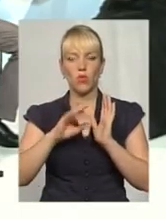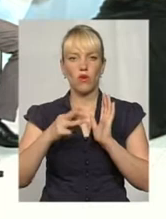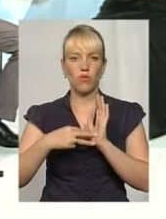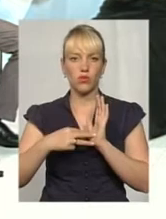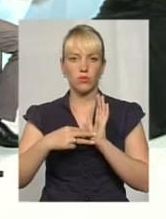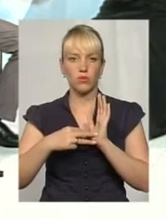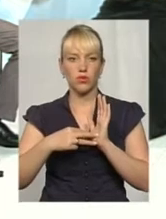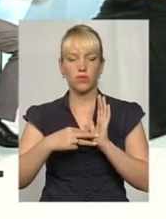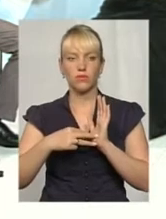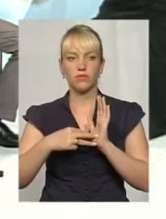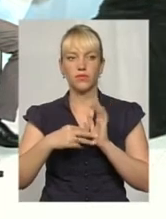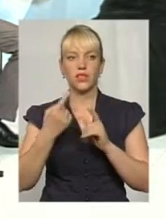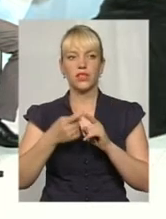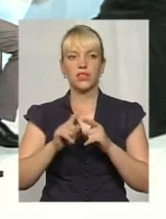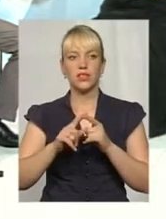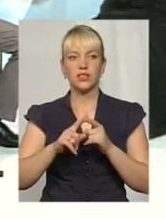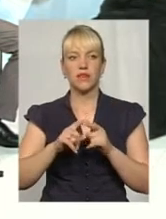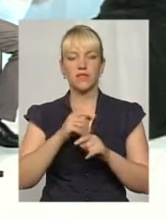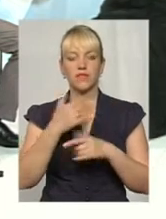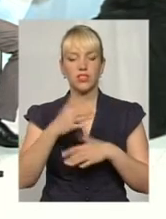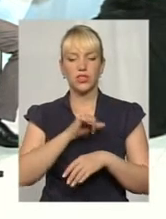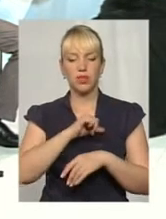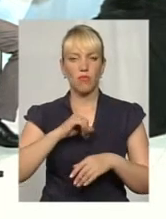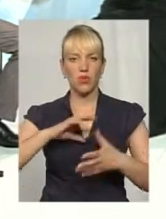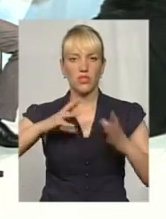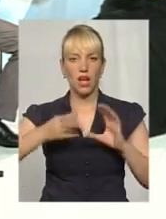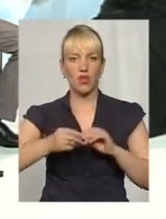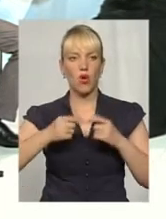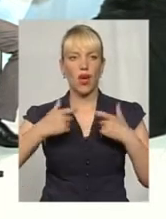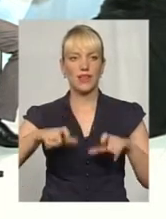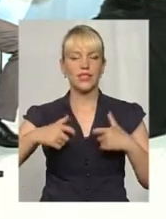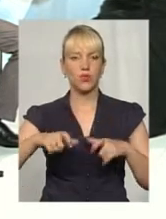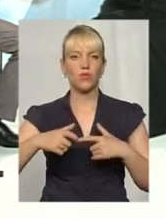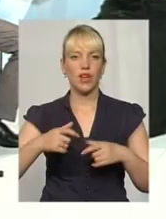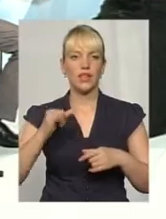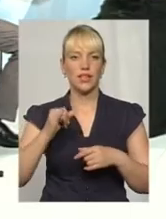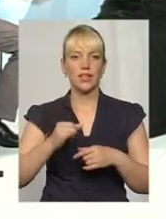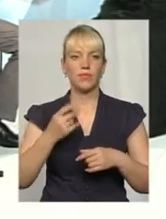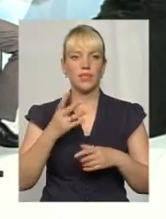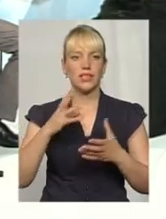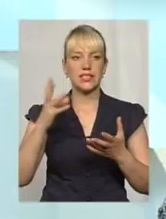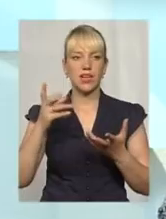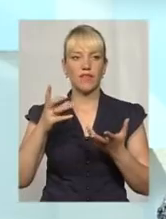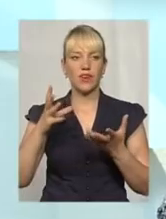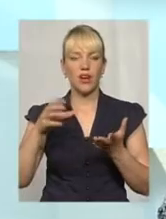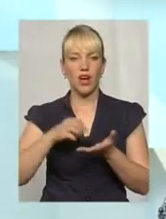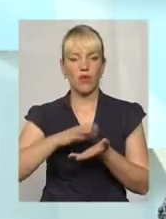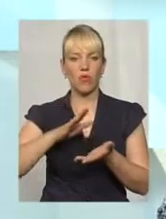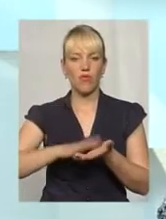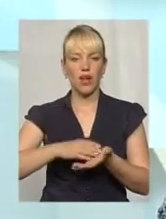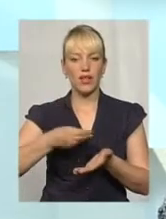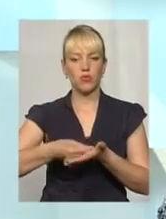28.08. Це вже самого загального тестування? Да. Загальному тестуванню і зарахування на бюджетну форму